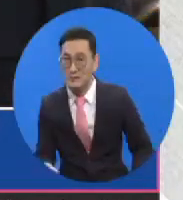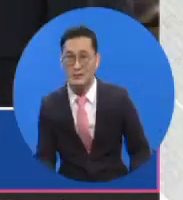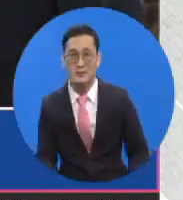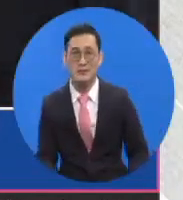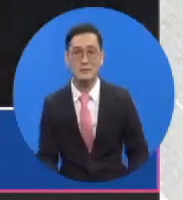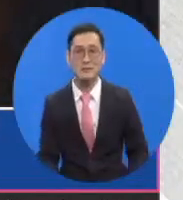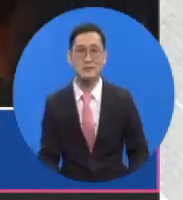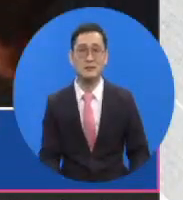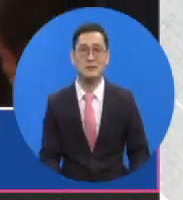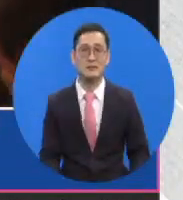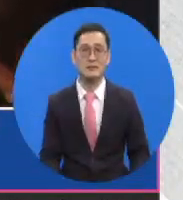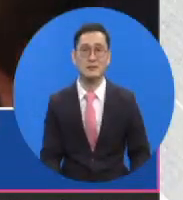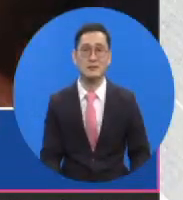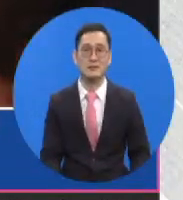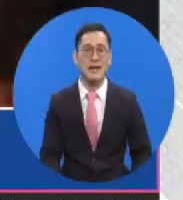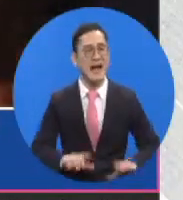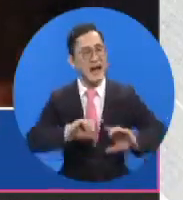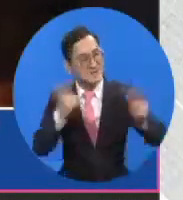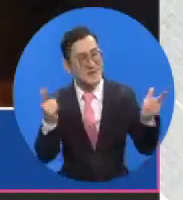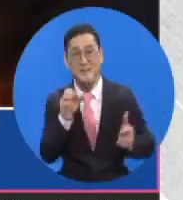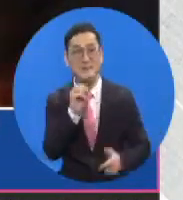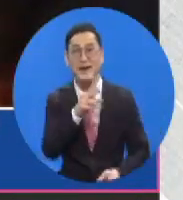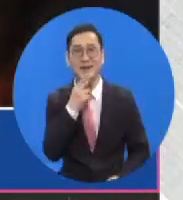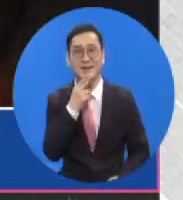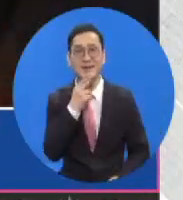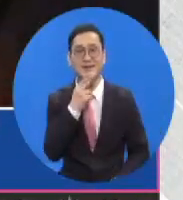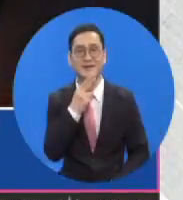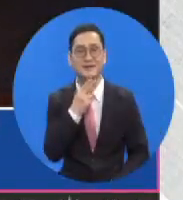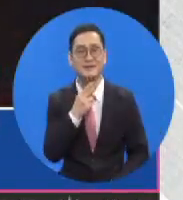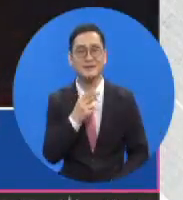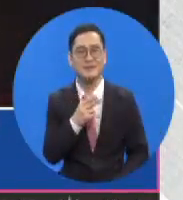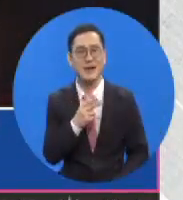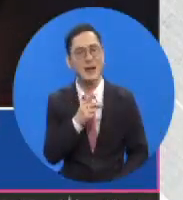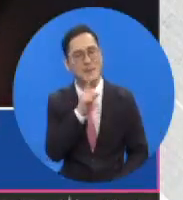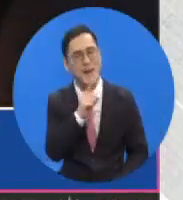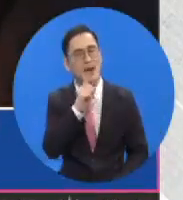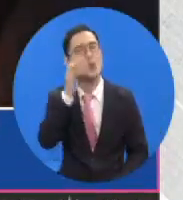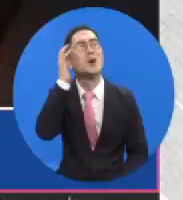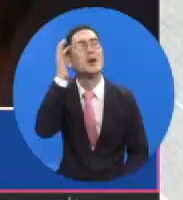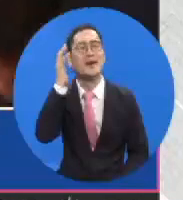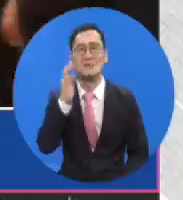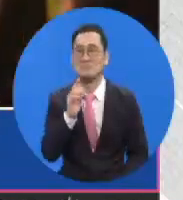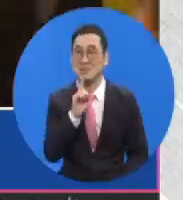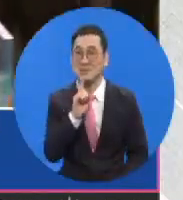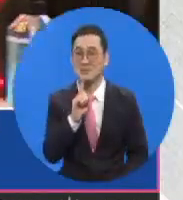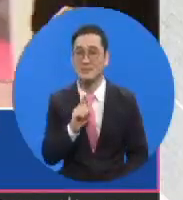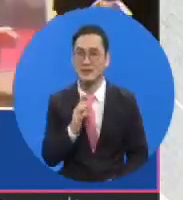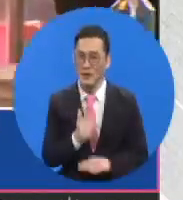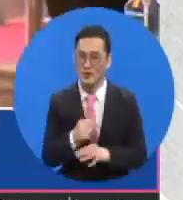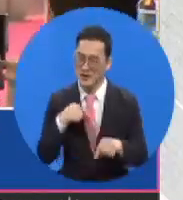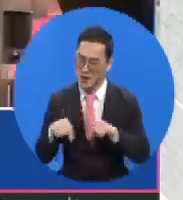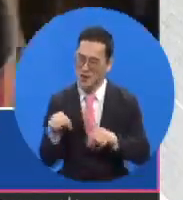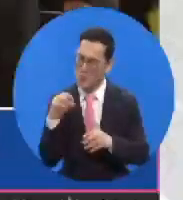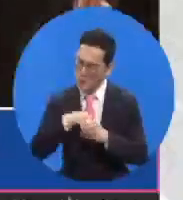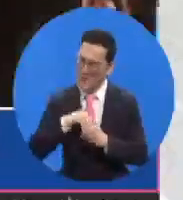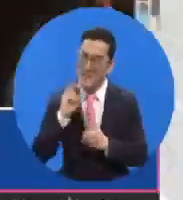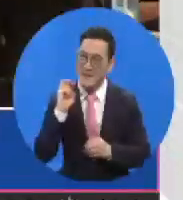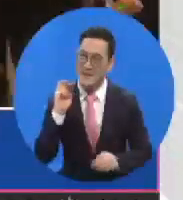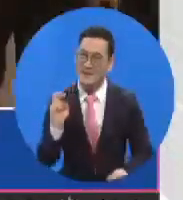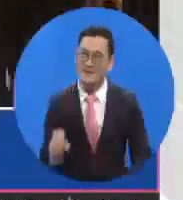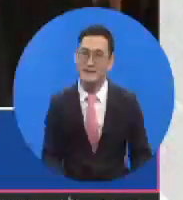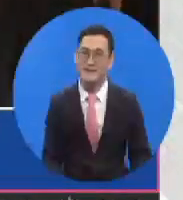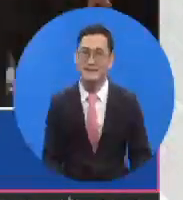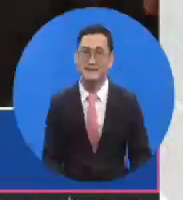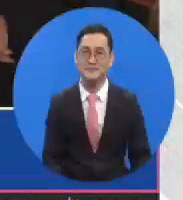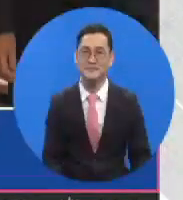이렇게 배제는 안 했거든요. 말씀드리기 어렵다. 그리고 말씀드리기 어렵다 이 이야기 자체는 본인이 생각을 하고 있을 수 있다고 저는 봐요.